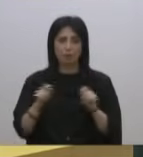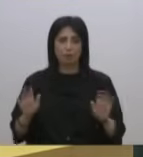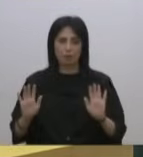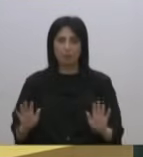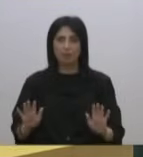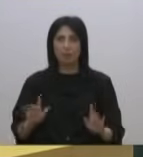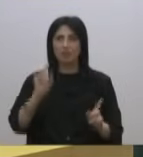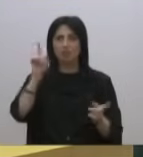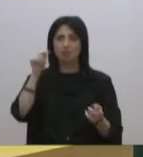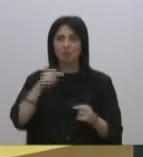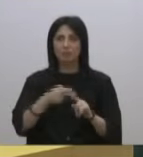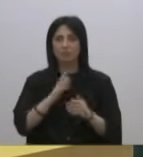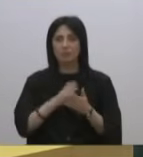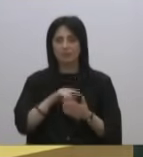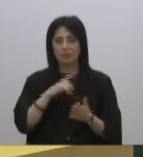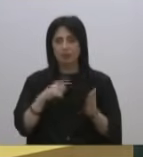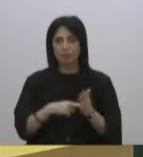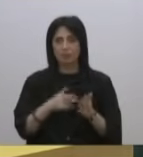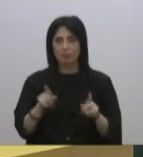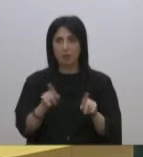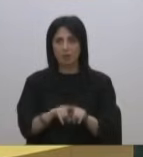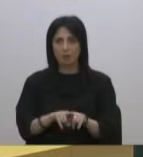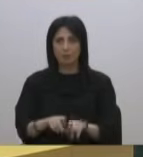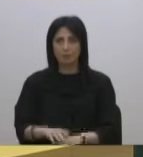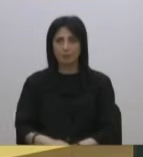გამჭვირვალობა. შესაბამისად, ეს არის საკითხი, რომელიც ასევე